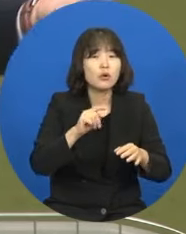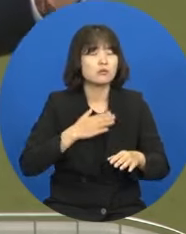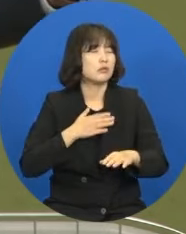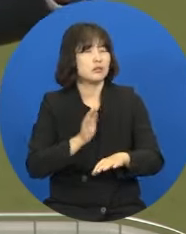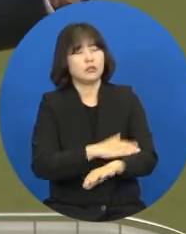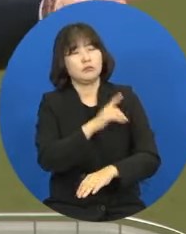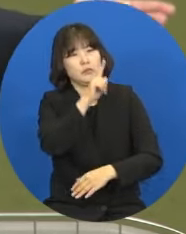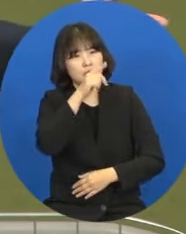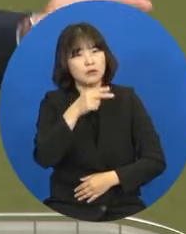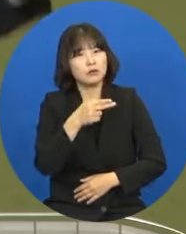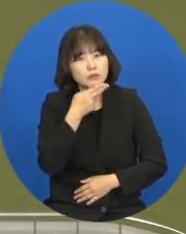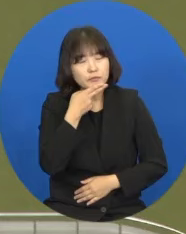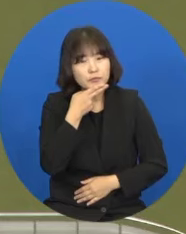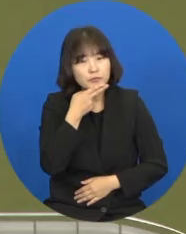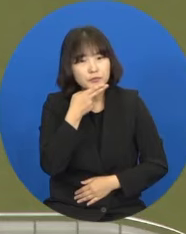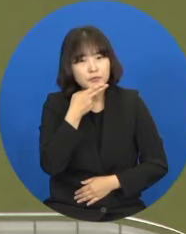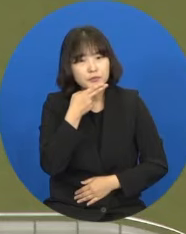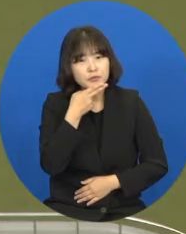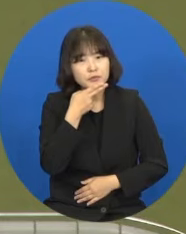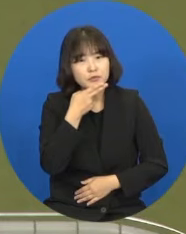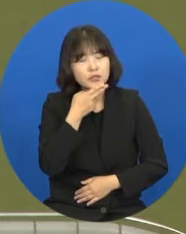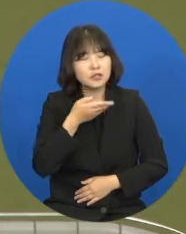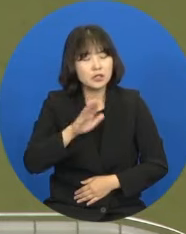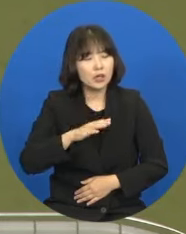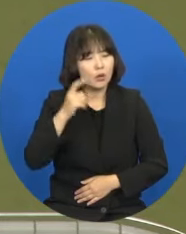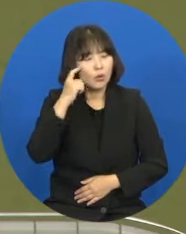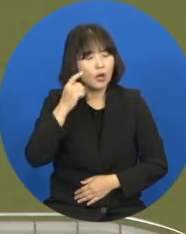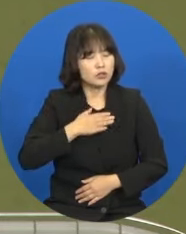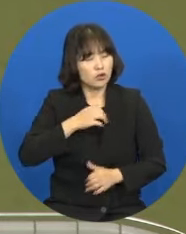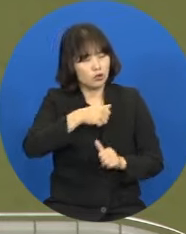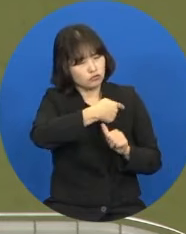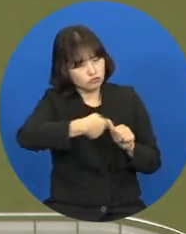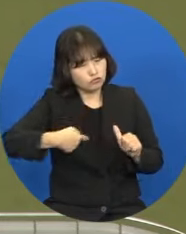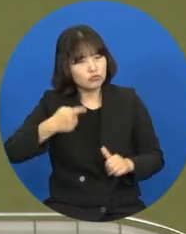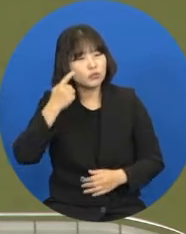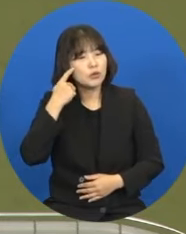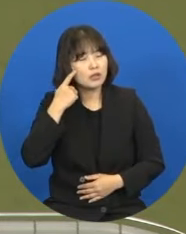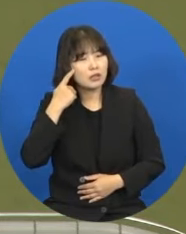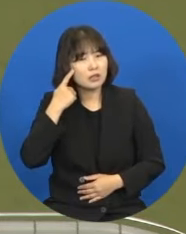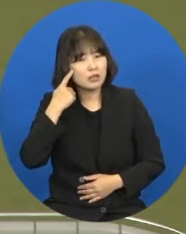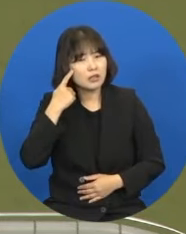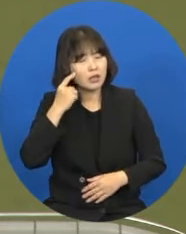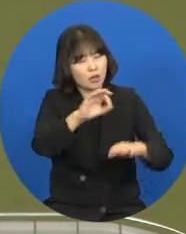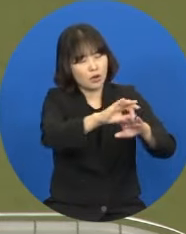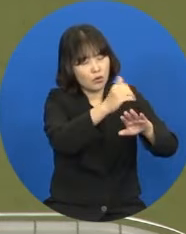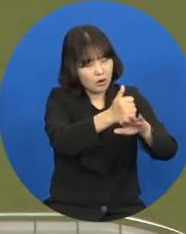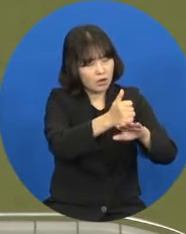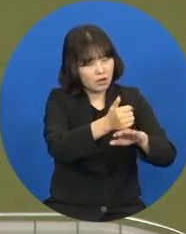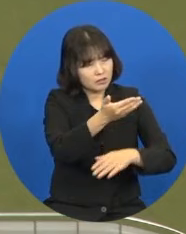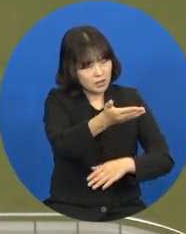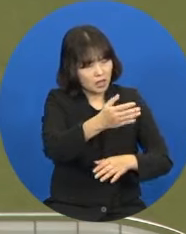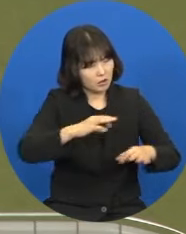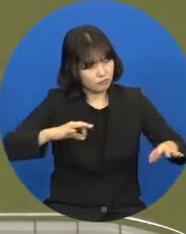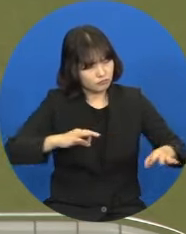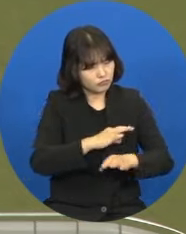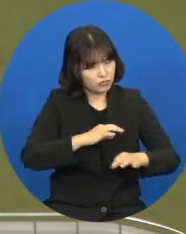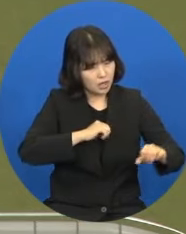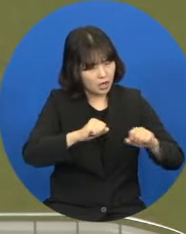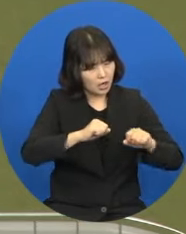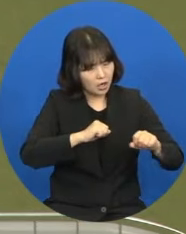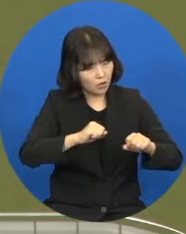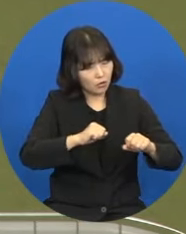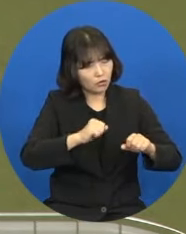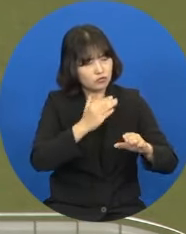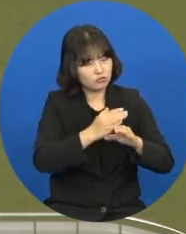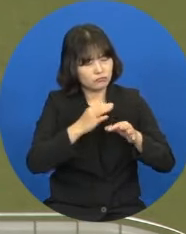없습니다라고 하면서 그런데 왜 저를 죽이러 하십니까 왕이 당신 지금 불리한 일을 행하고 있습니다라고